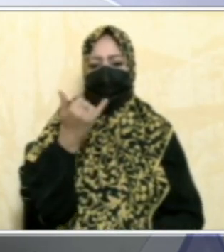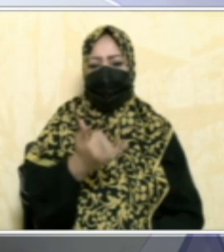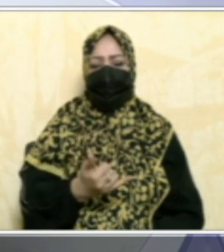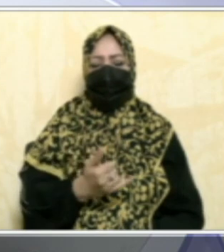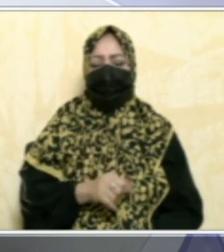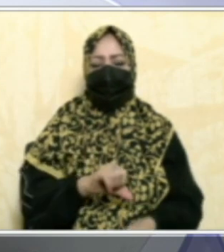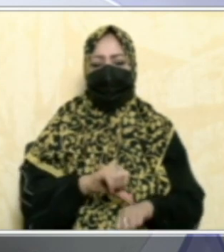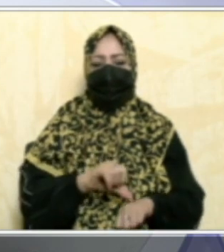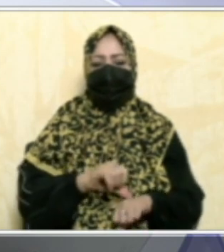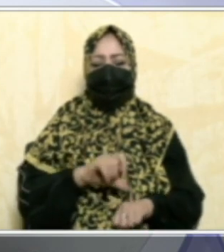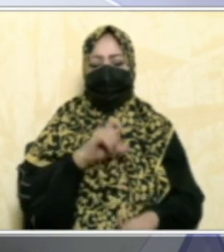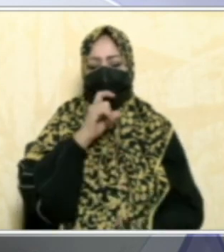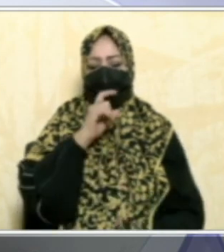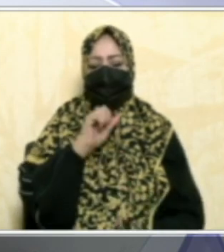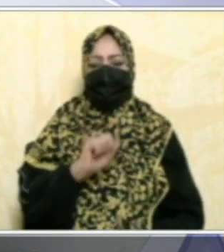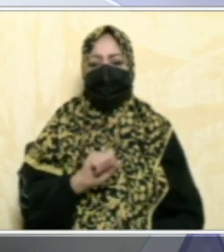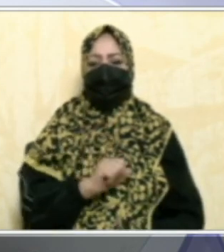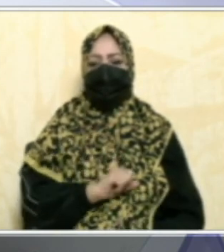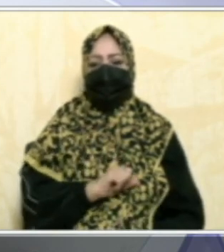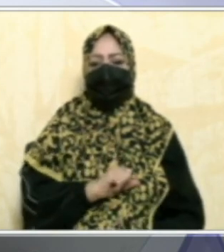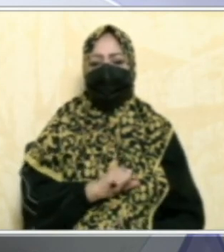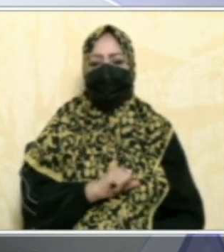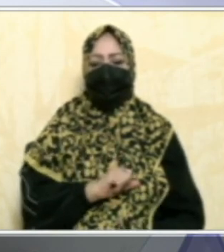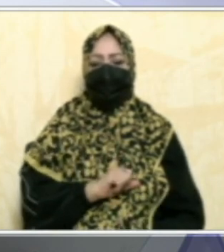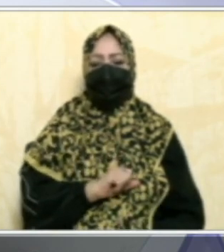فتوى من الشيخ، انا مطلقه في العده.